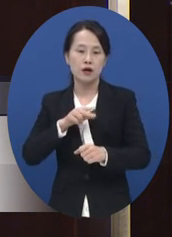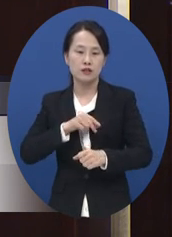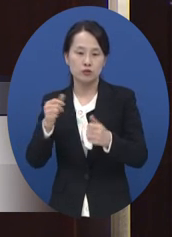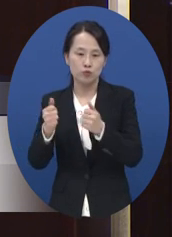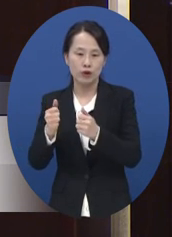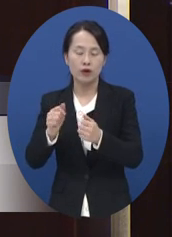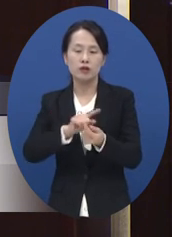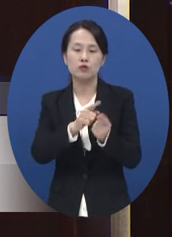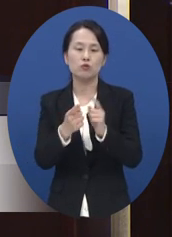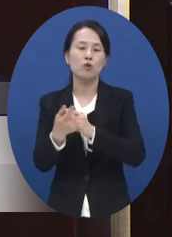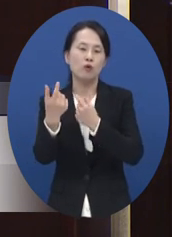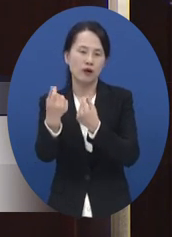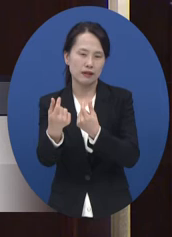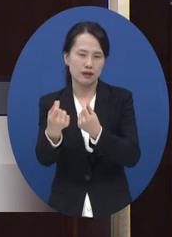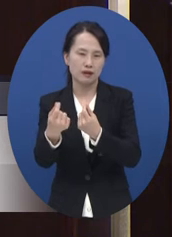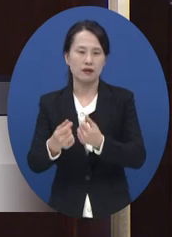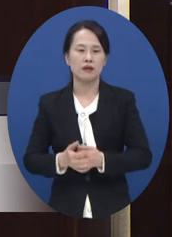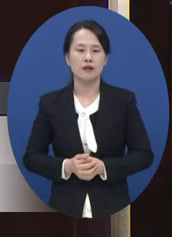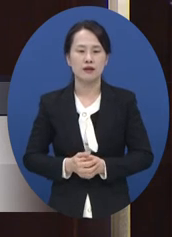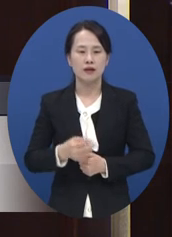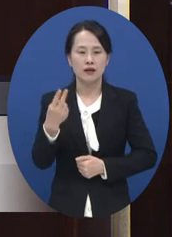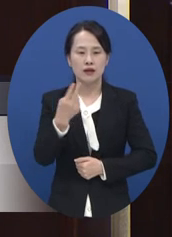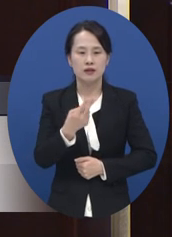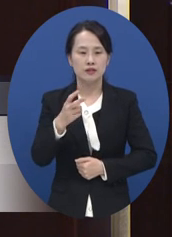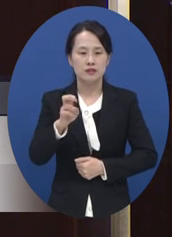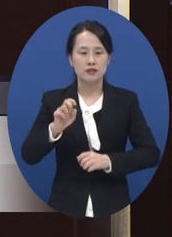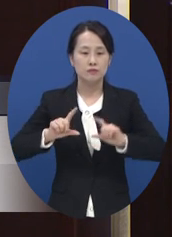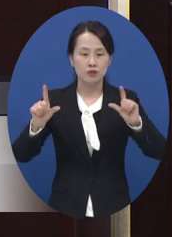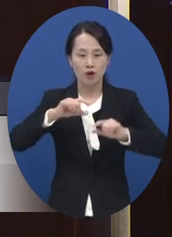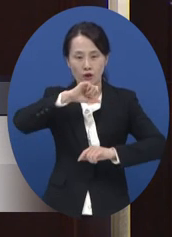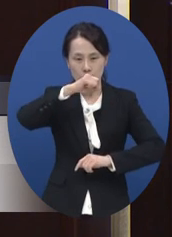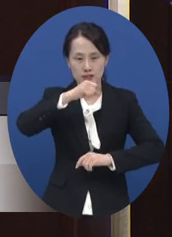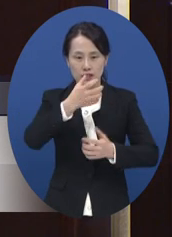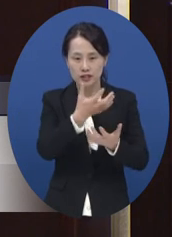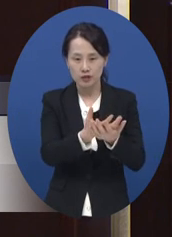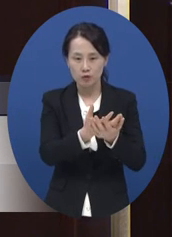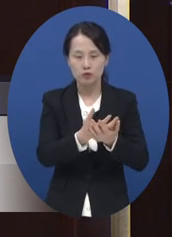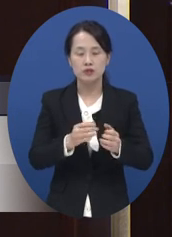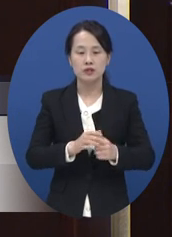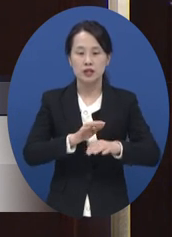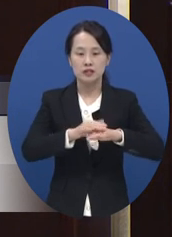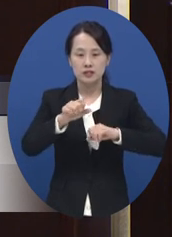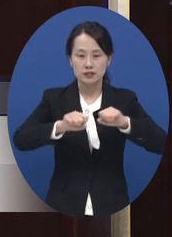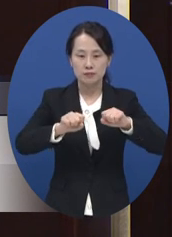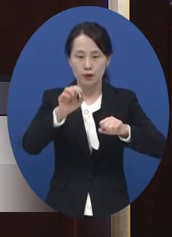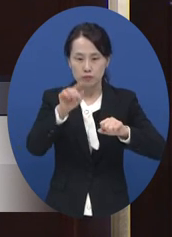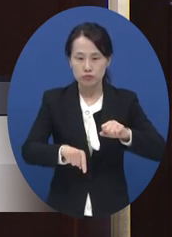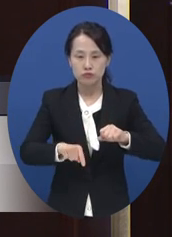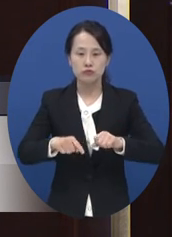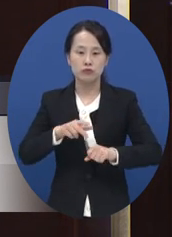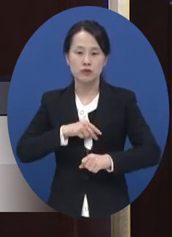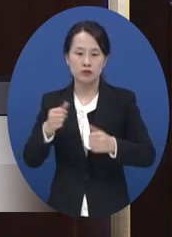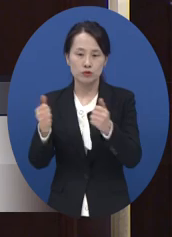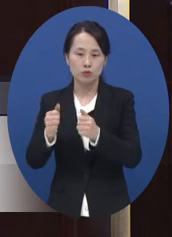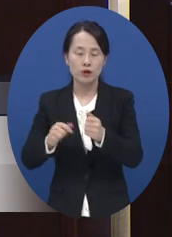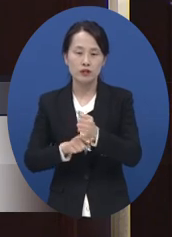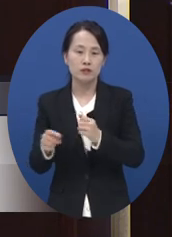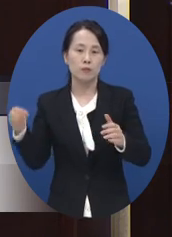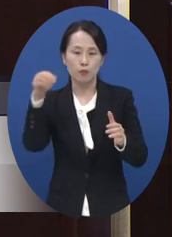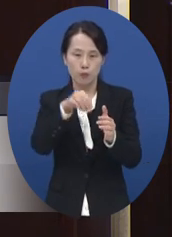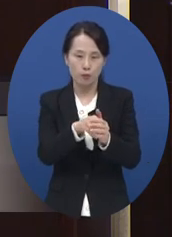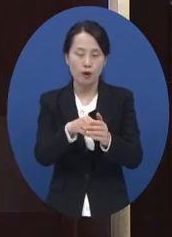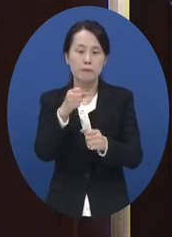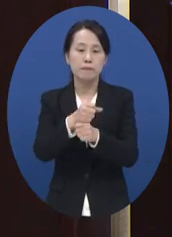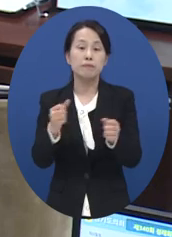서로 다르지 않다고 믿습니다 2020년 예산안은 이와 같은 집행부와 도 의 뜻을 담아